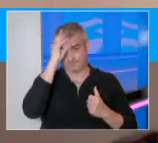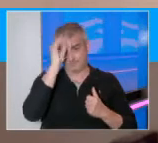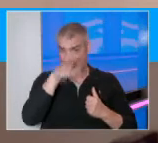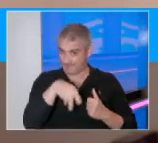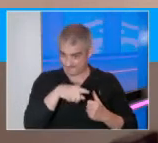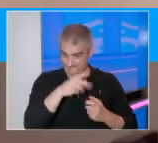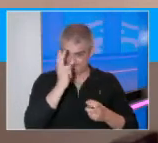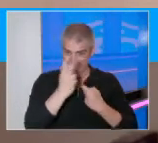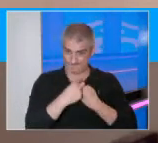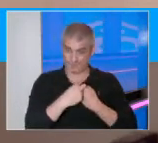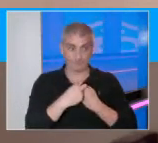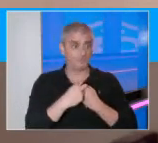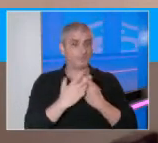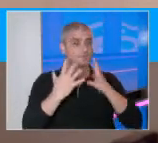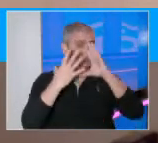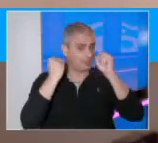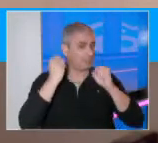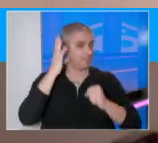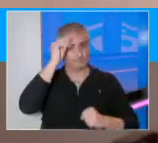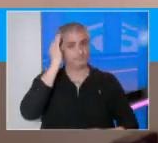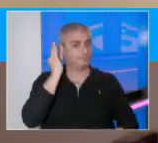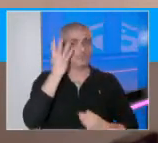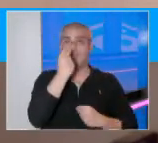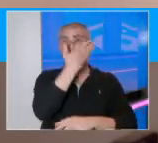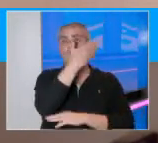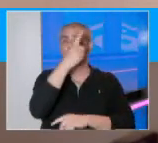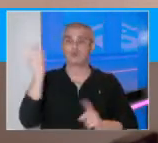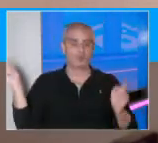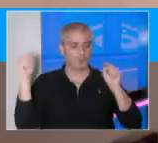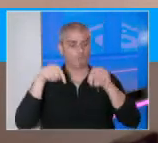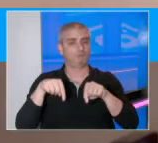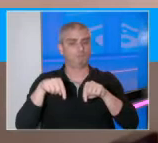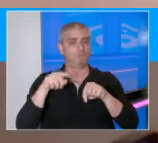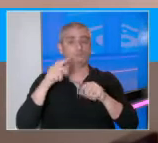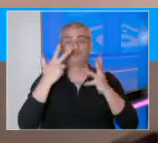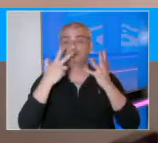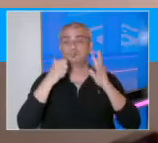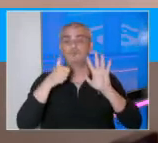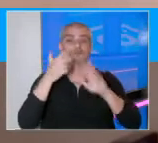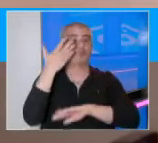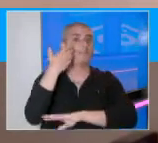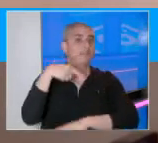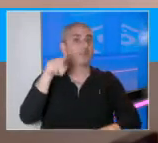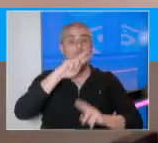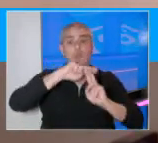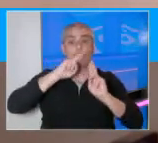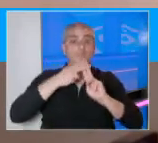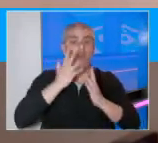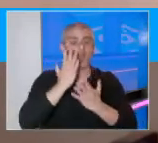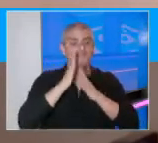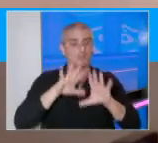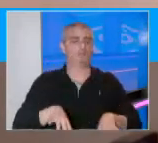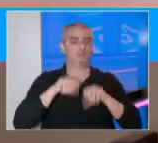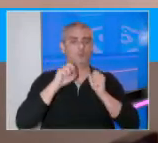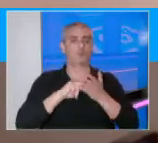אגב, ושגרירים ושגרירות מהרבה מאוד מדינות, כי בעצם 86 מדינות בעולם כבר